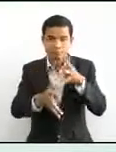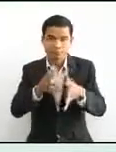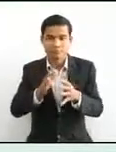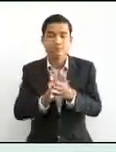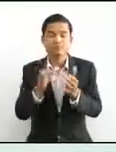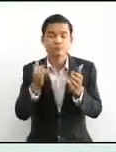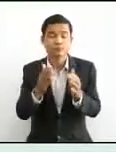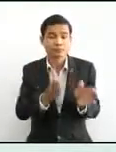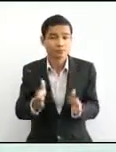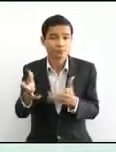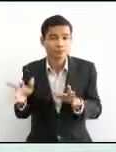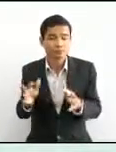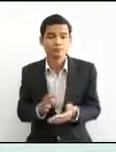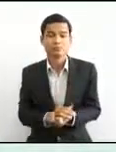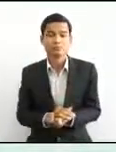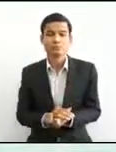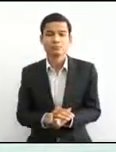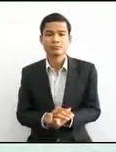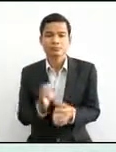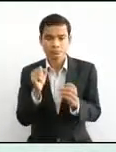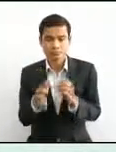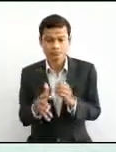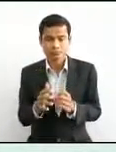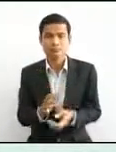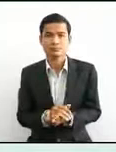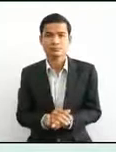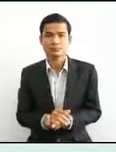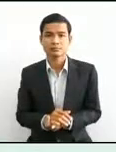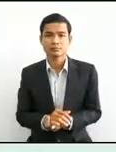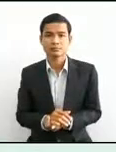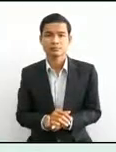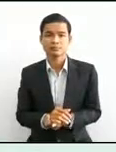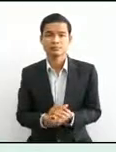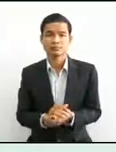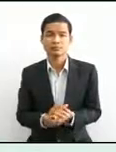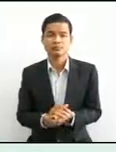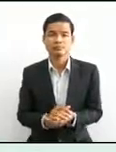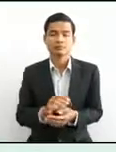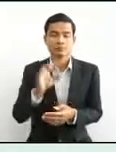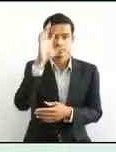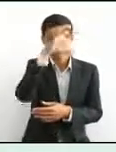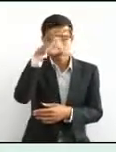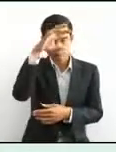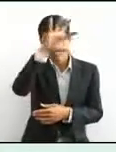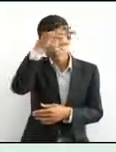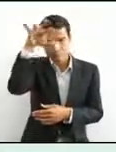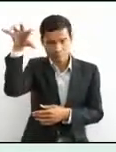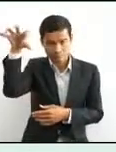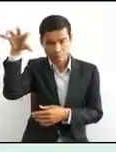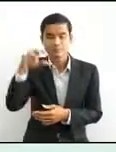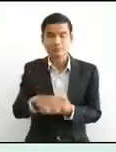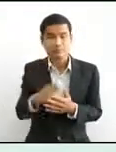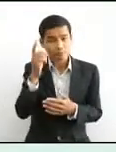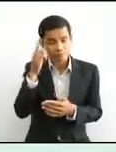Trìm khốn hai mươi con. Chấp đàm. bò bò tòa